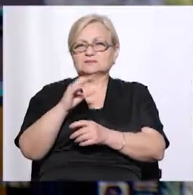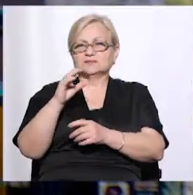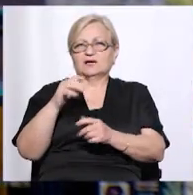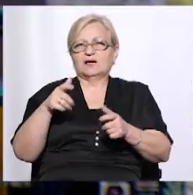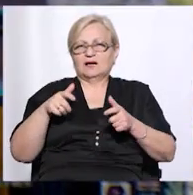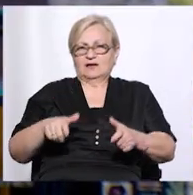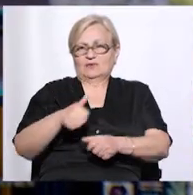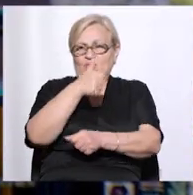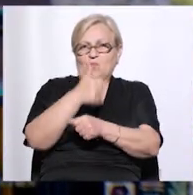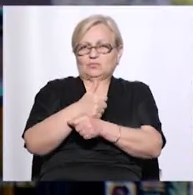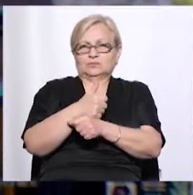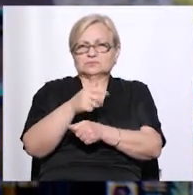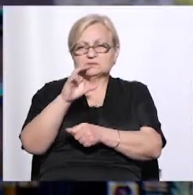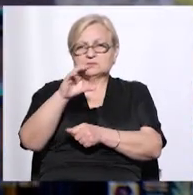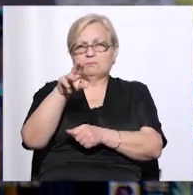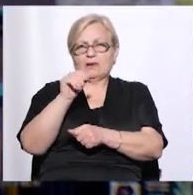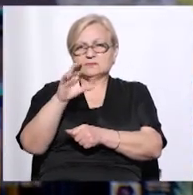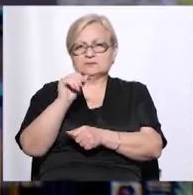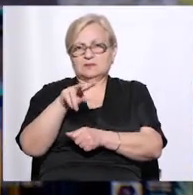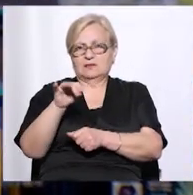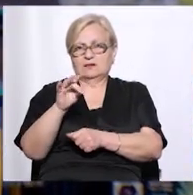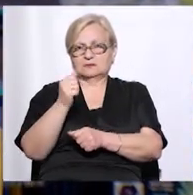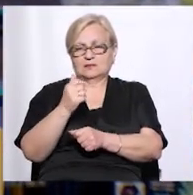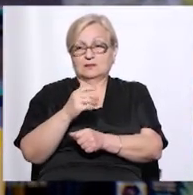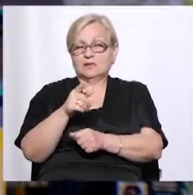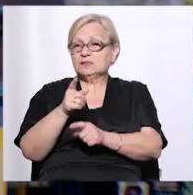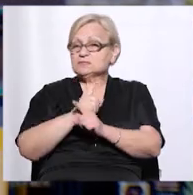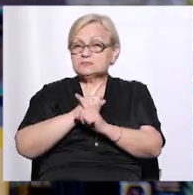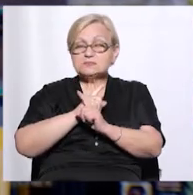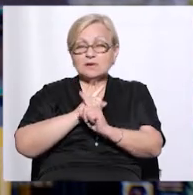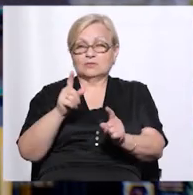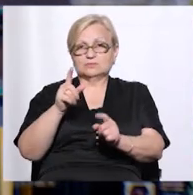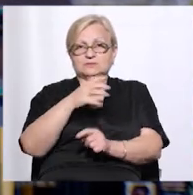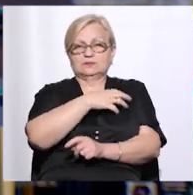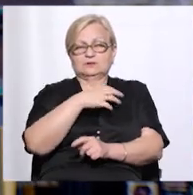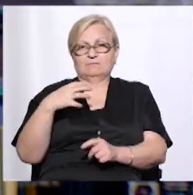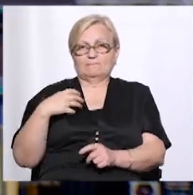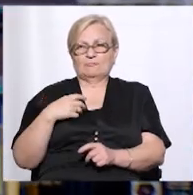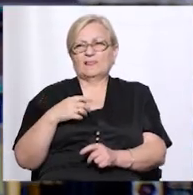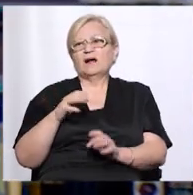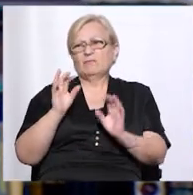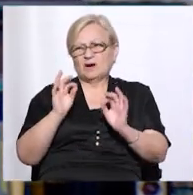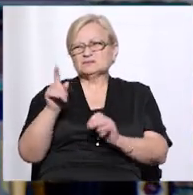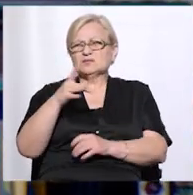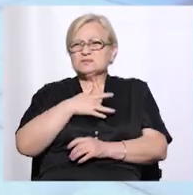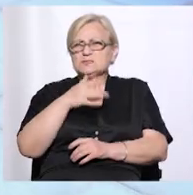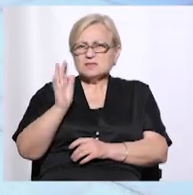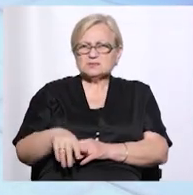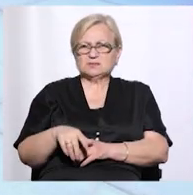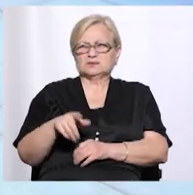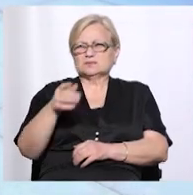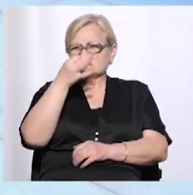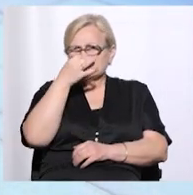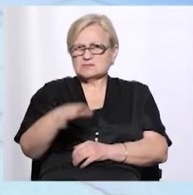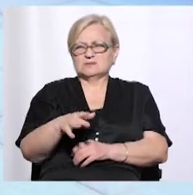შორენამ ვერ გადაწონა საქართველო. საოცარი პერსონაჟია კი, ერთ მხრივ სასტიკიც